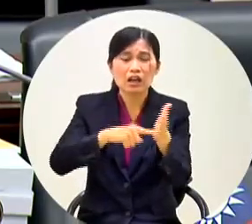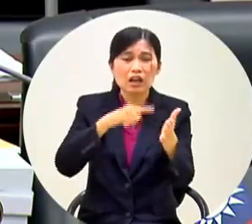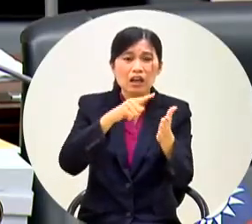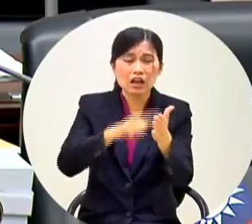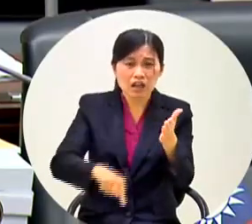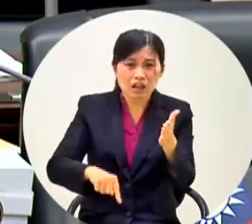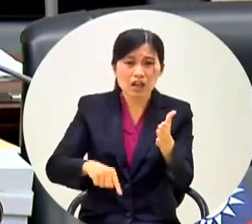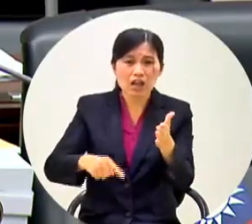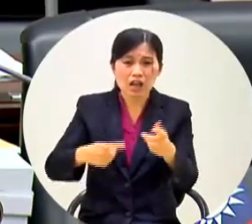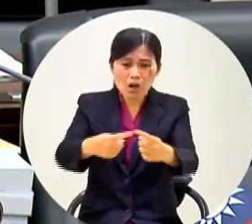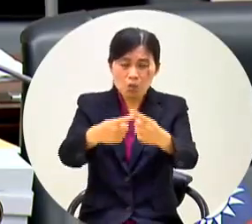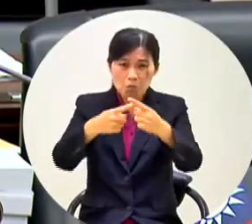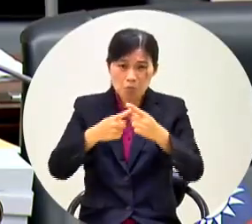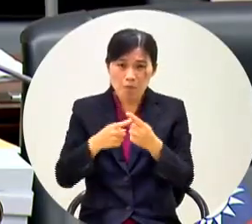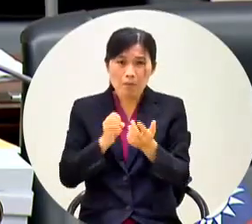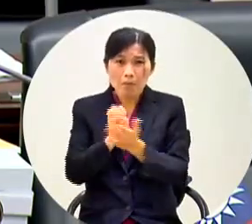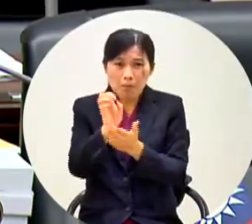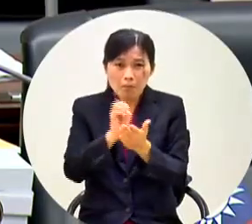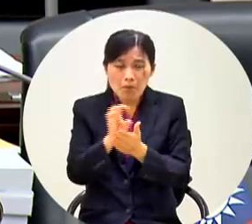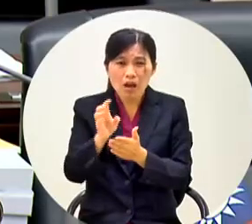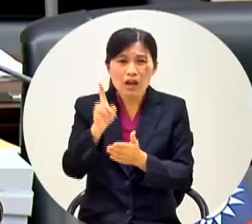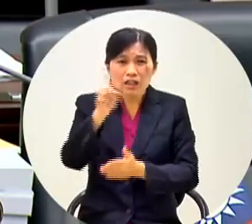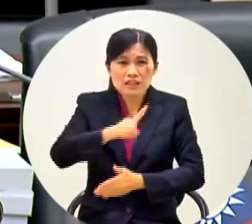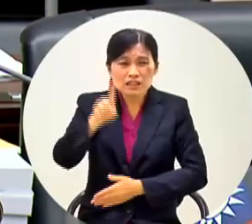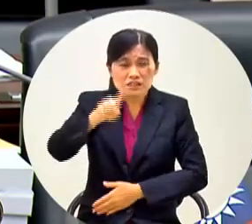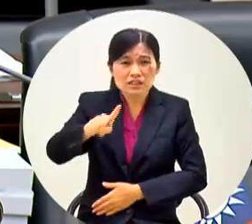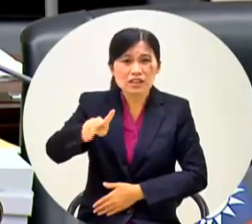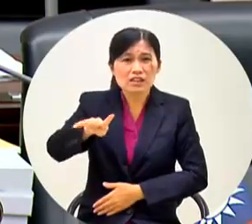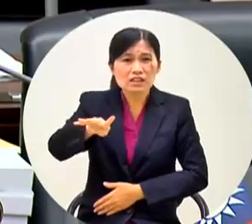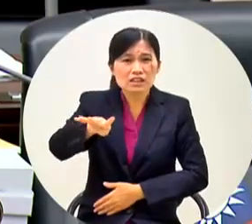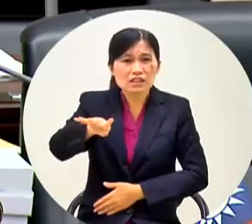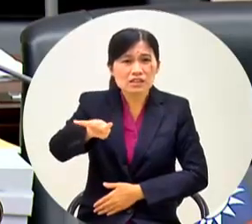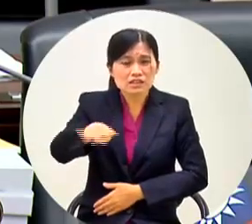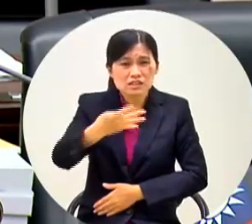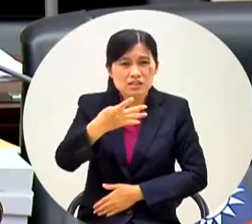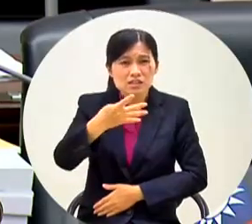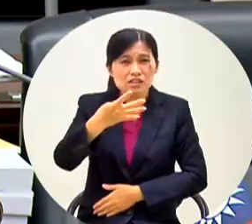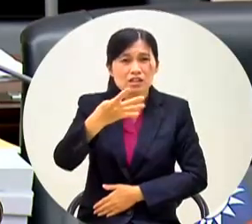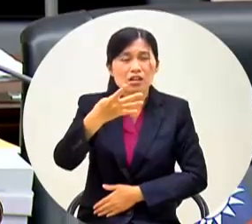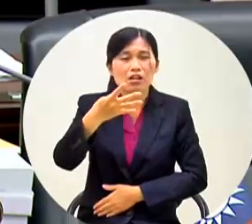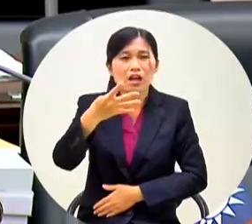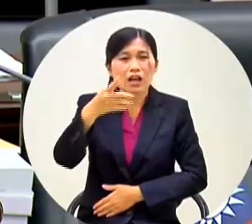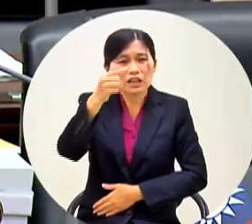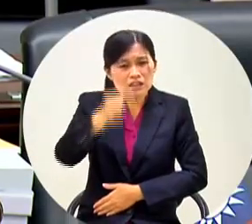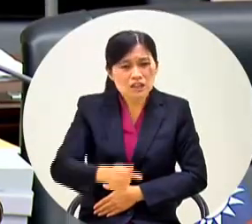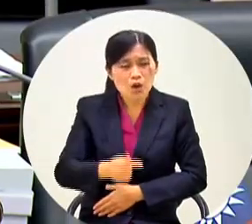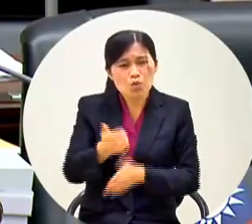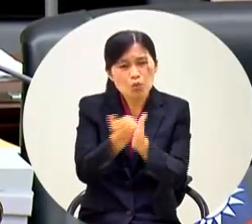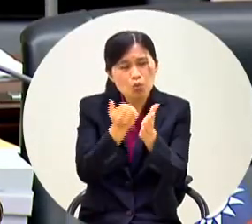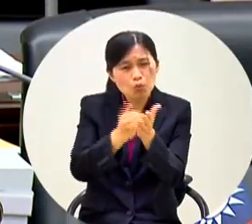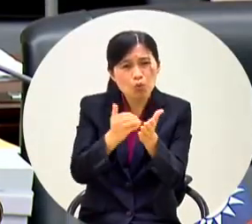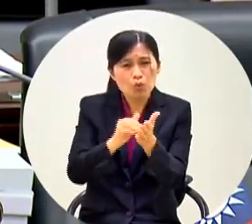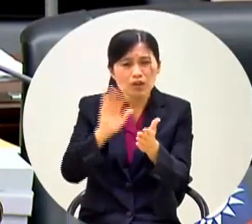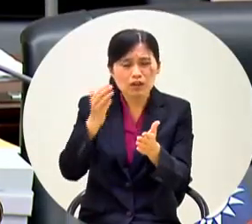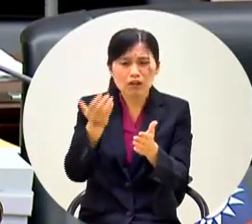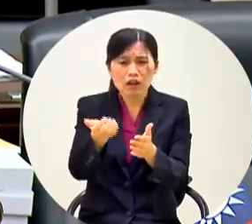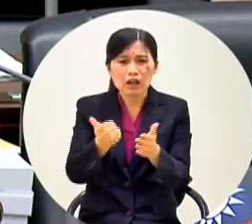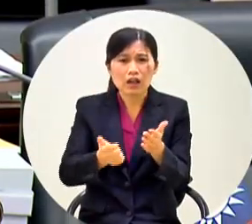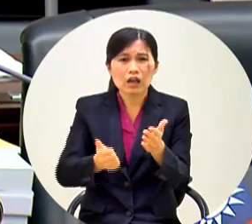什么样方向。他当时当选之前跟高雄市民277亿